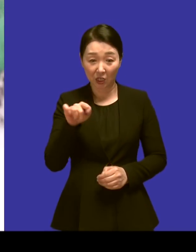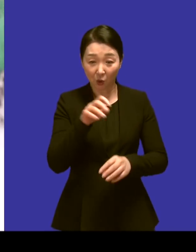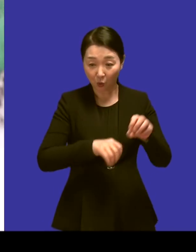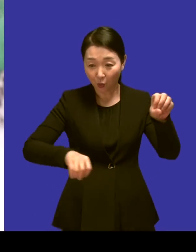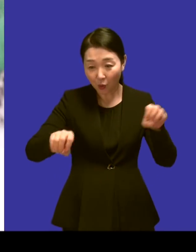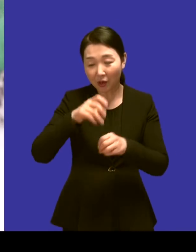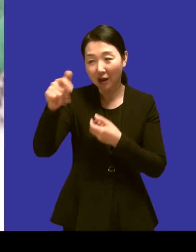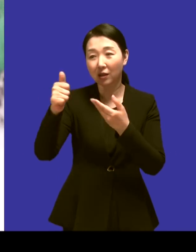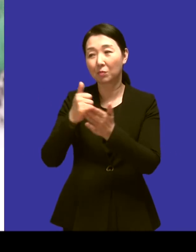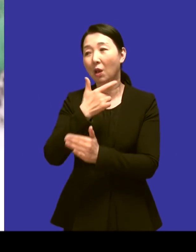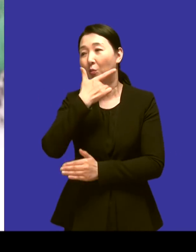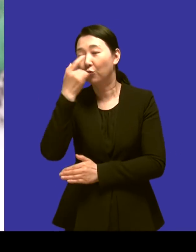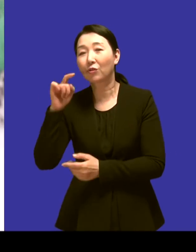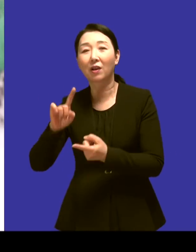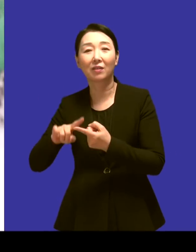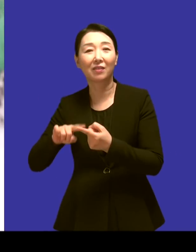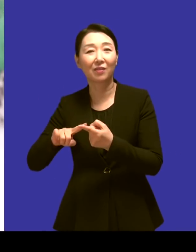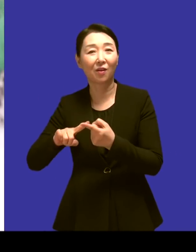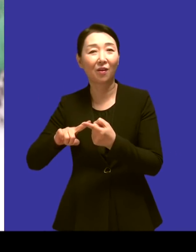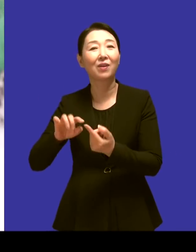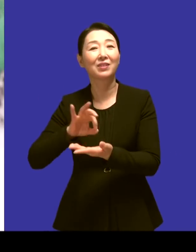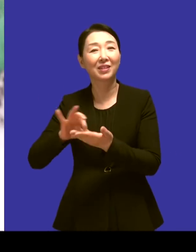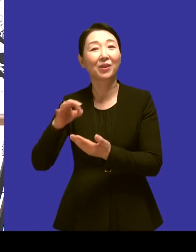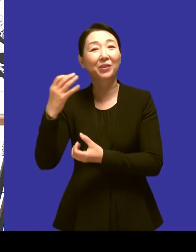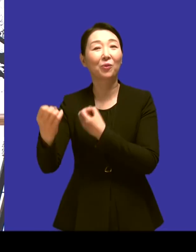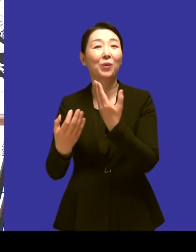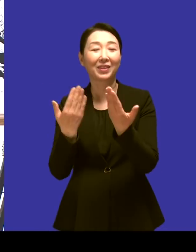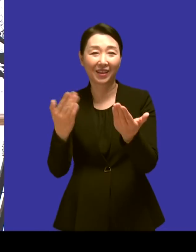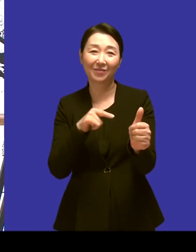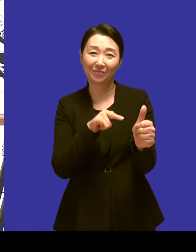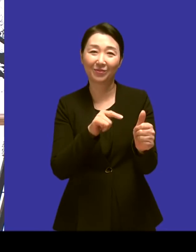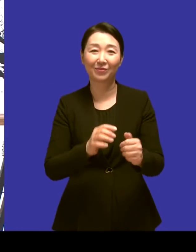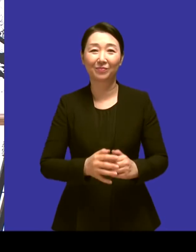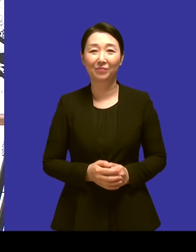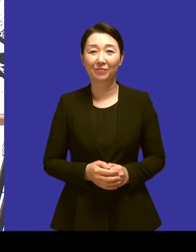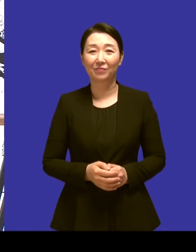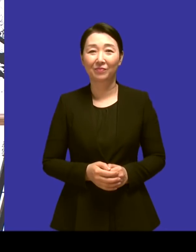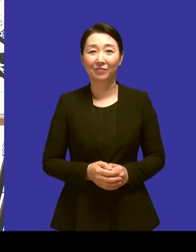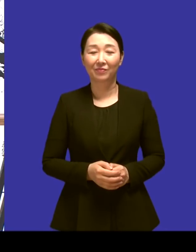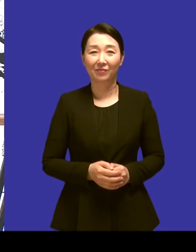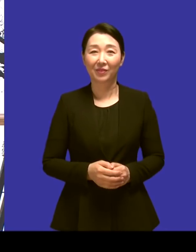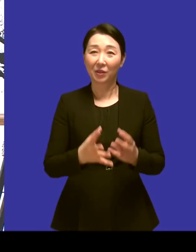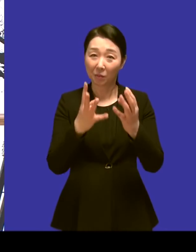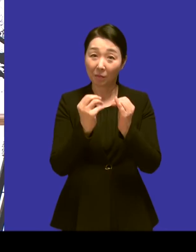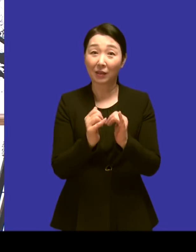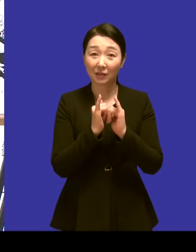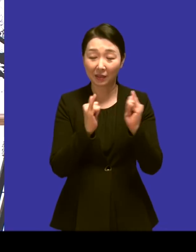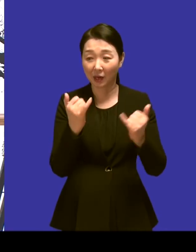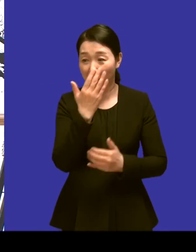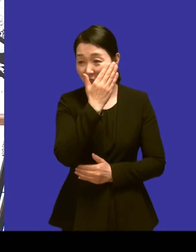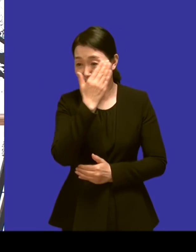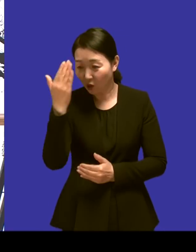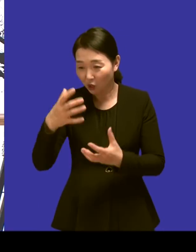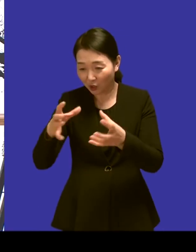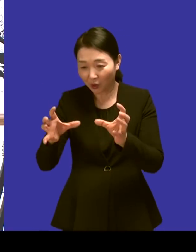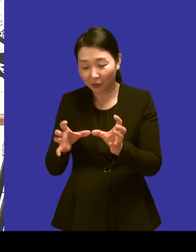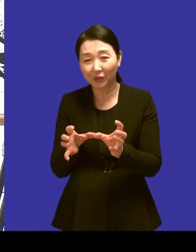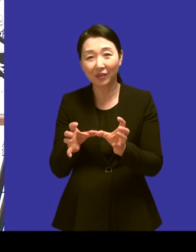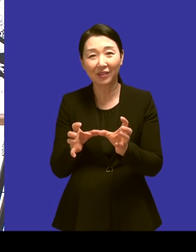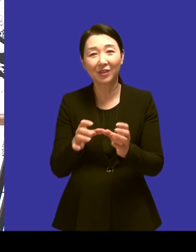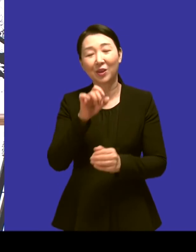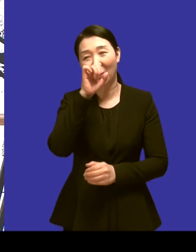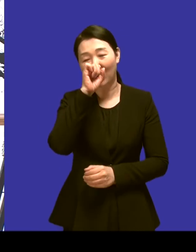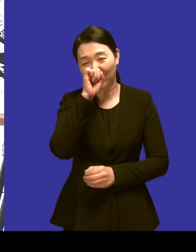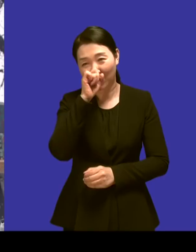그 결핍마저 사용하셨다고 고백하시는 분이십니다. 네, 정말 많은 분들, 특별히 많은 청년분들이 너무너무